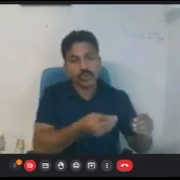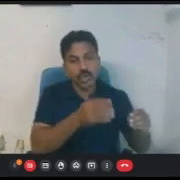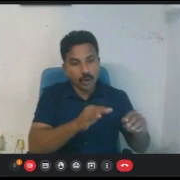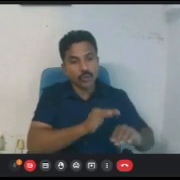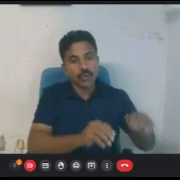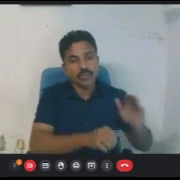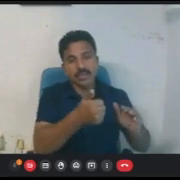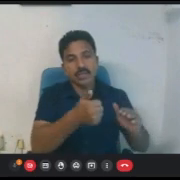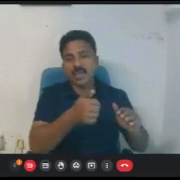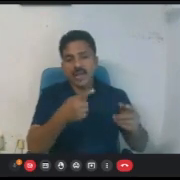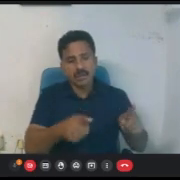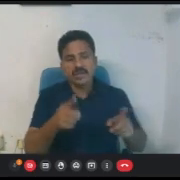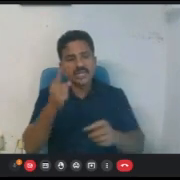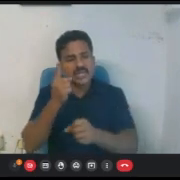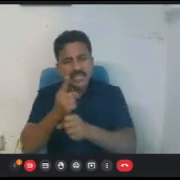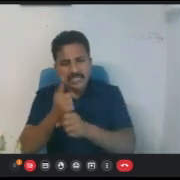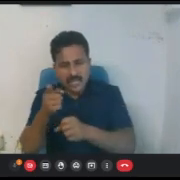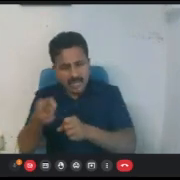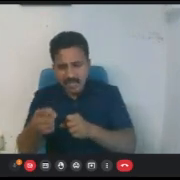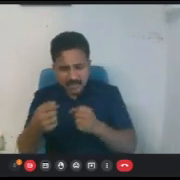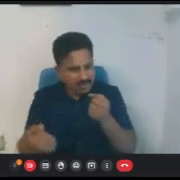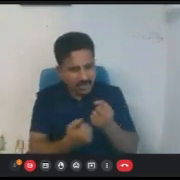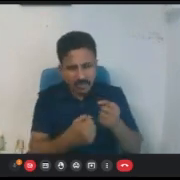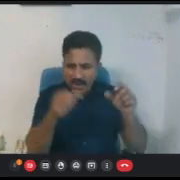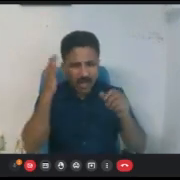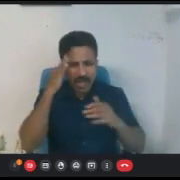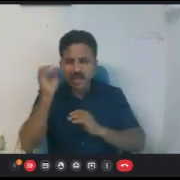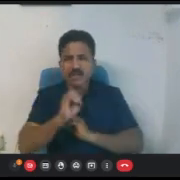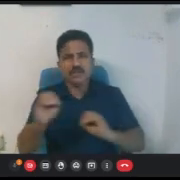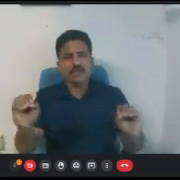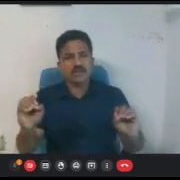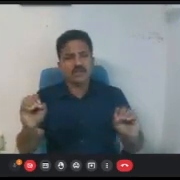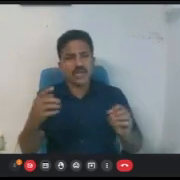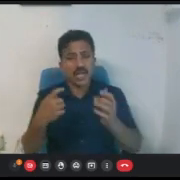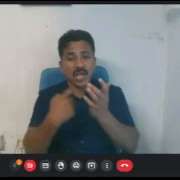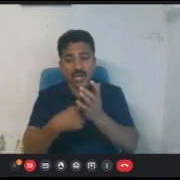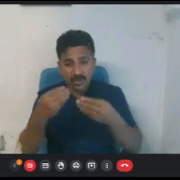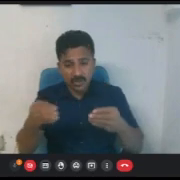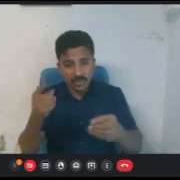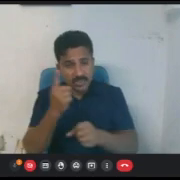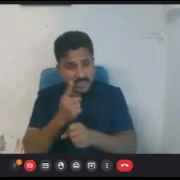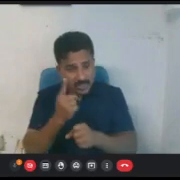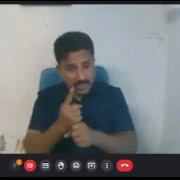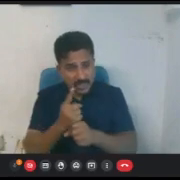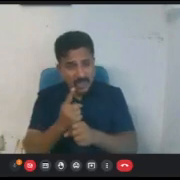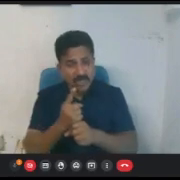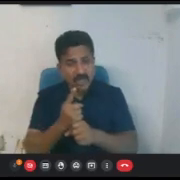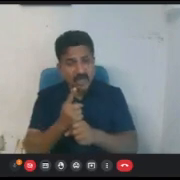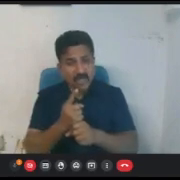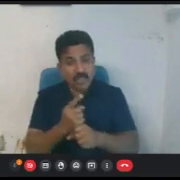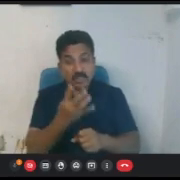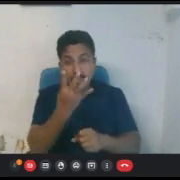അല്ലാതെ അധ്യാപകർക്ക് പോലും ഈ കുട്ടികളെ എങ്ങനെ കൈകാര്യം ചെയ്യണമെന്ന് അറിയില്ല. ഒരു റിസോഴ്സ് ടീച്ചർക്ക്, ഒരു റിസോഴ്സ് പേഴ്സണ്